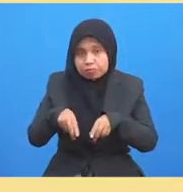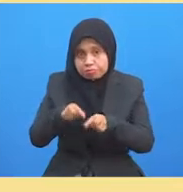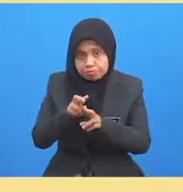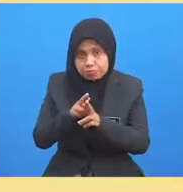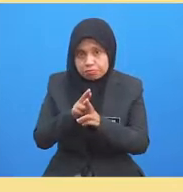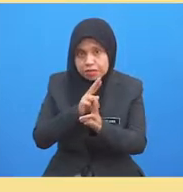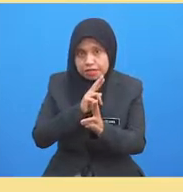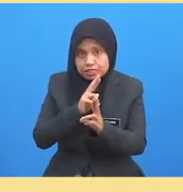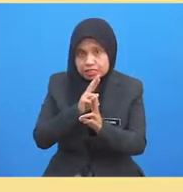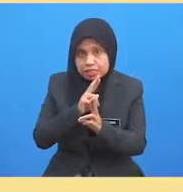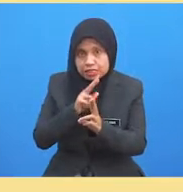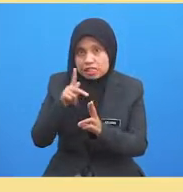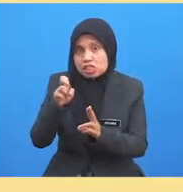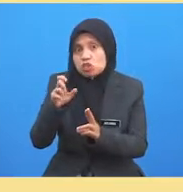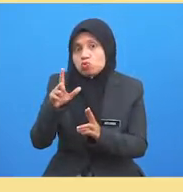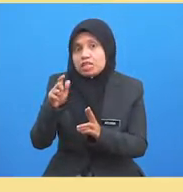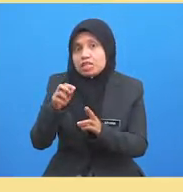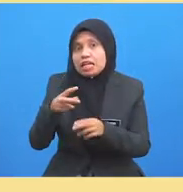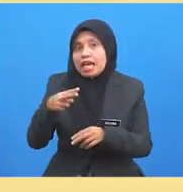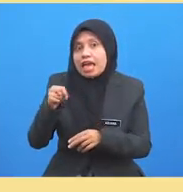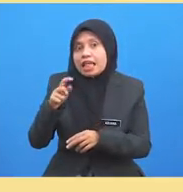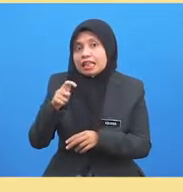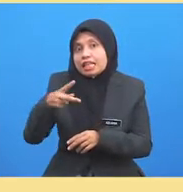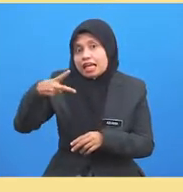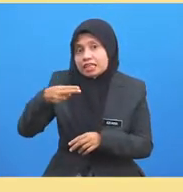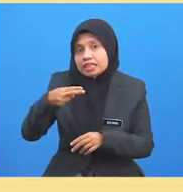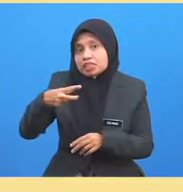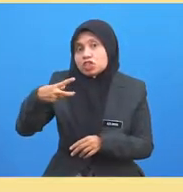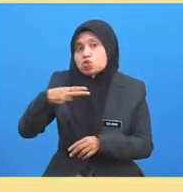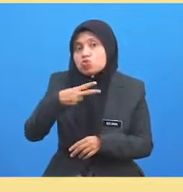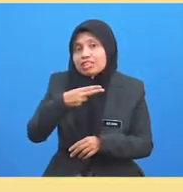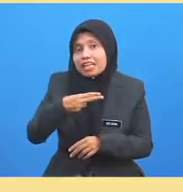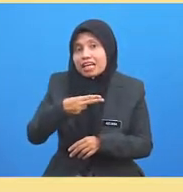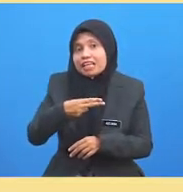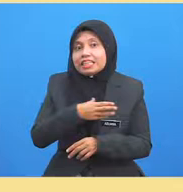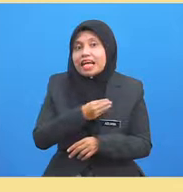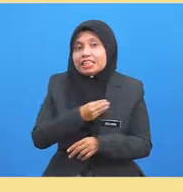anti cutter, gunting, gergaji tangan.